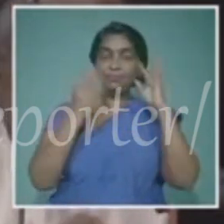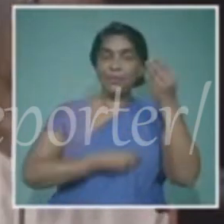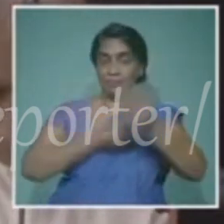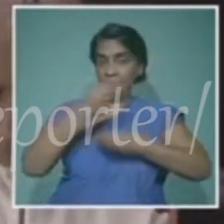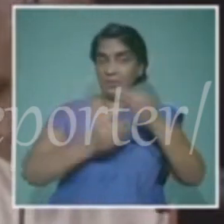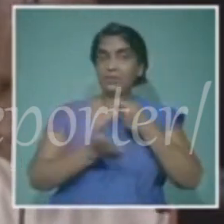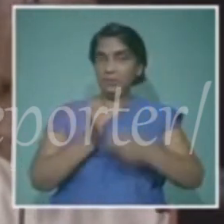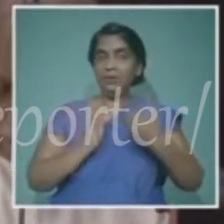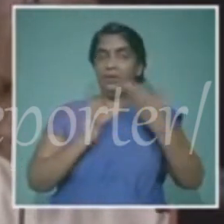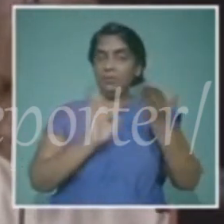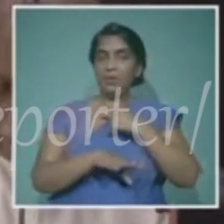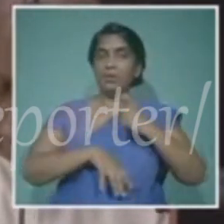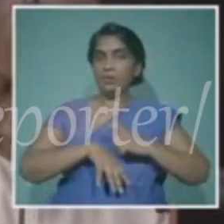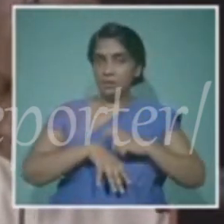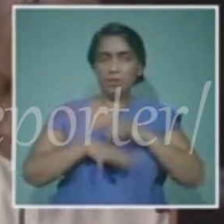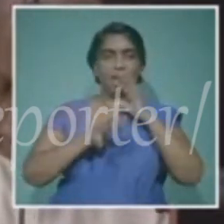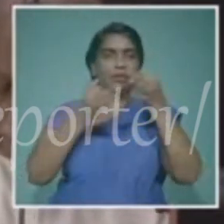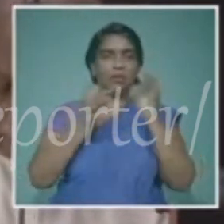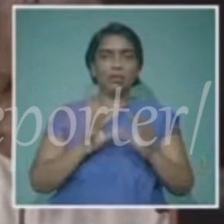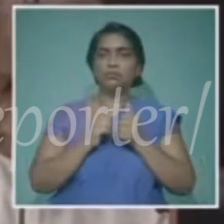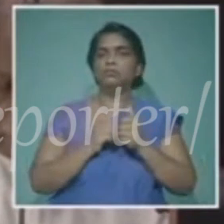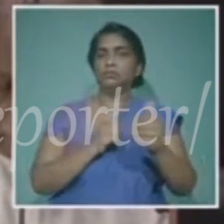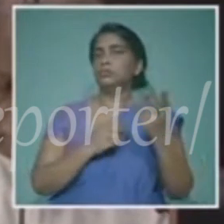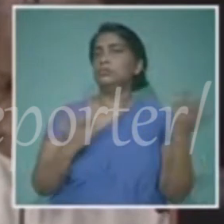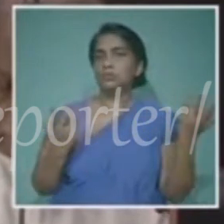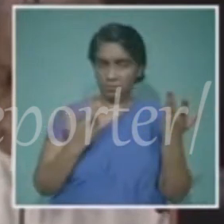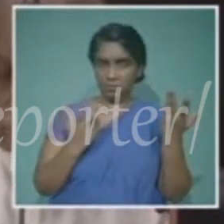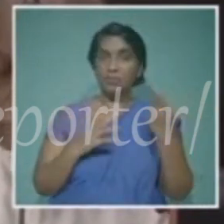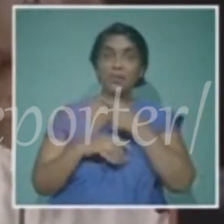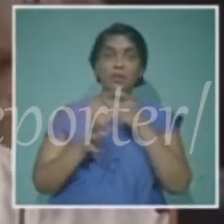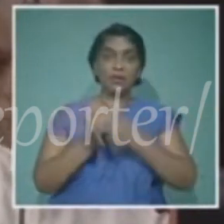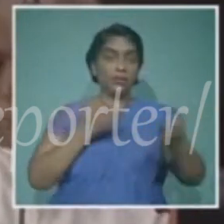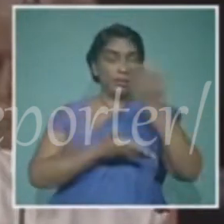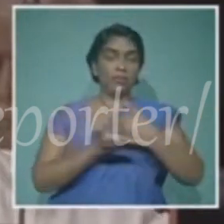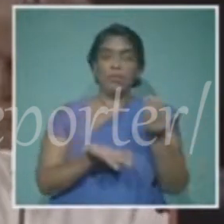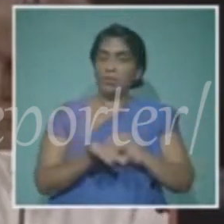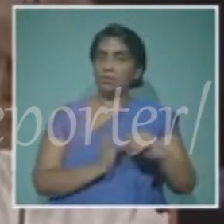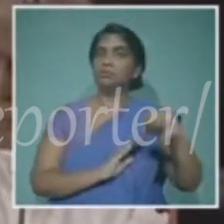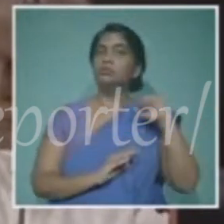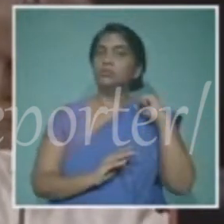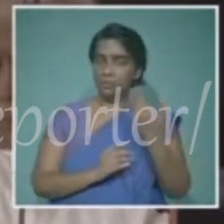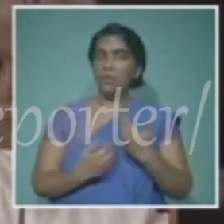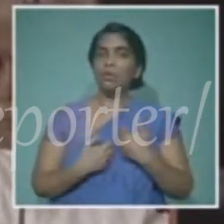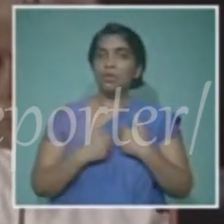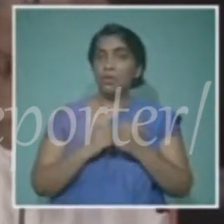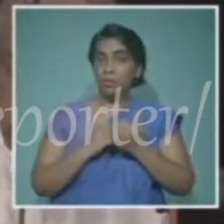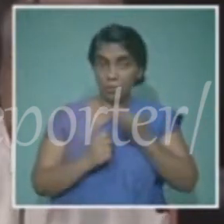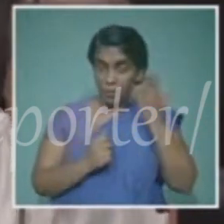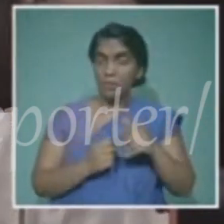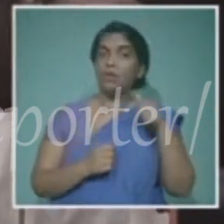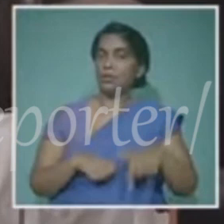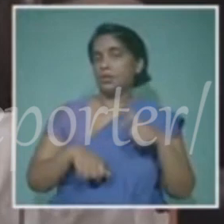ගිවිසුම පෞද්ගලික කාලයේ නිසියාකාරව ක්‍රියාත්මක වුණේ නැහැ. මේ ගිවිසුම යලි පන ගන්නවන්ට අපට හැකි වුණොත්